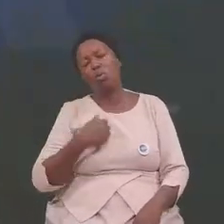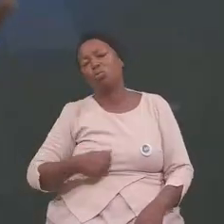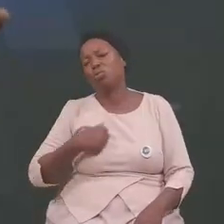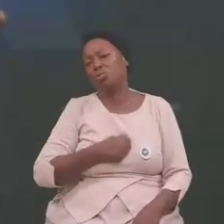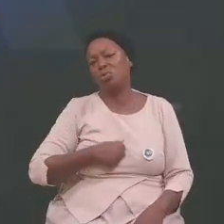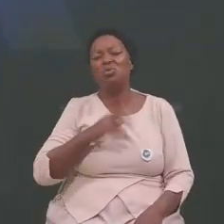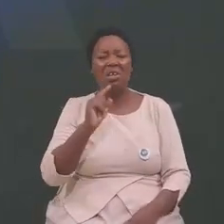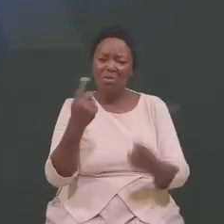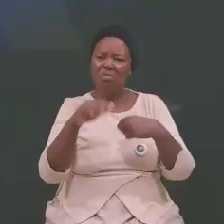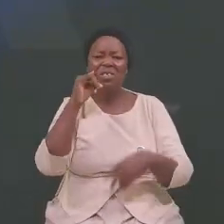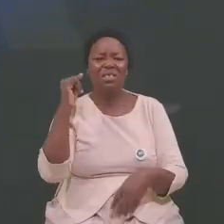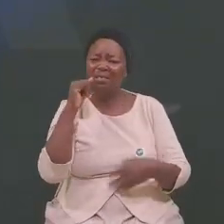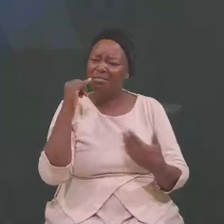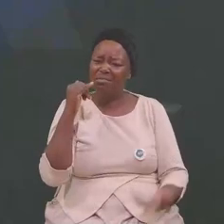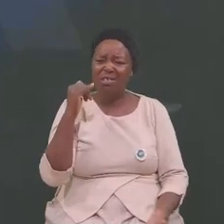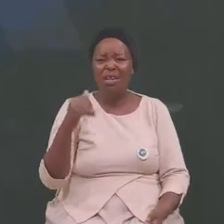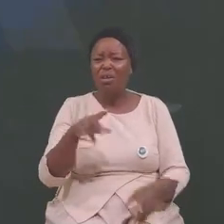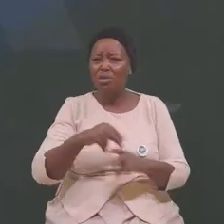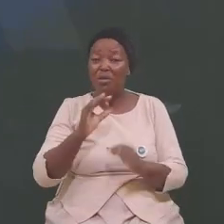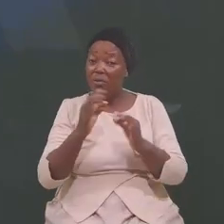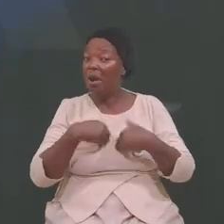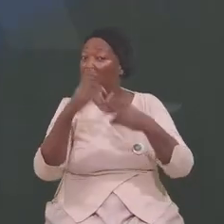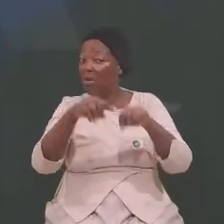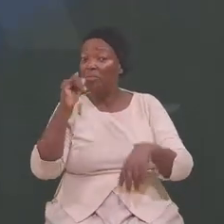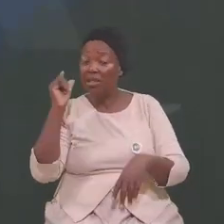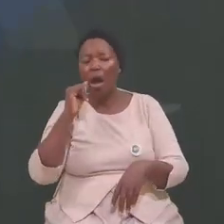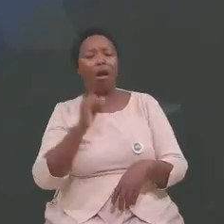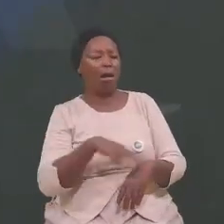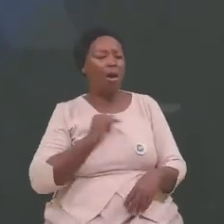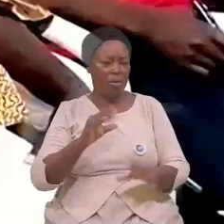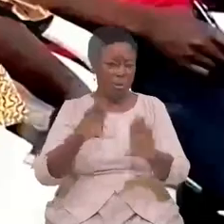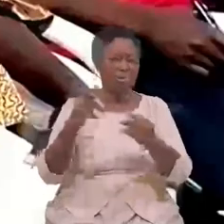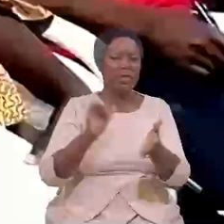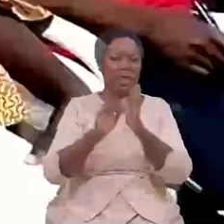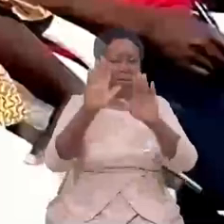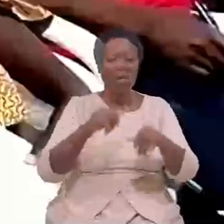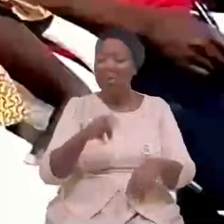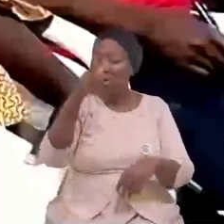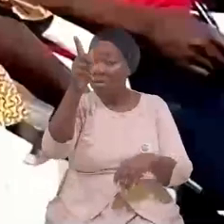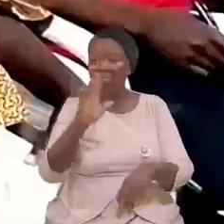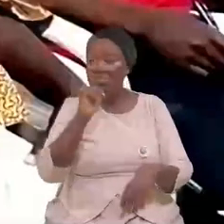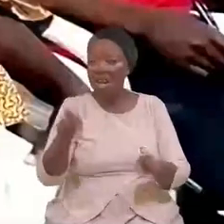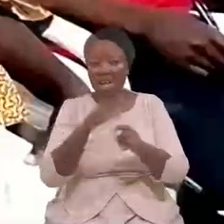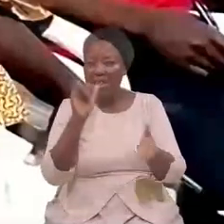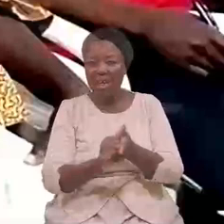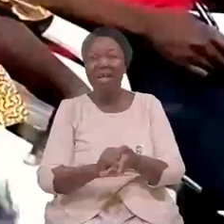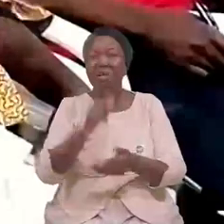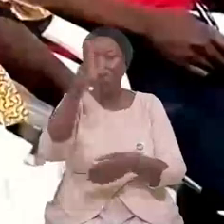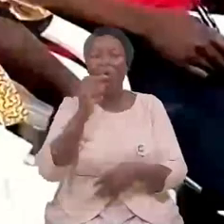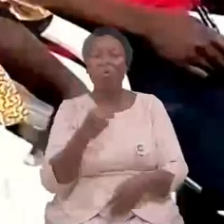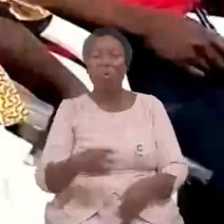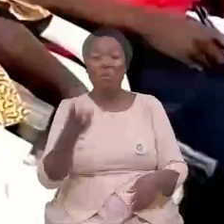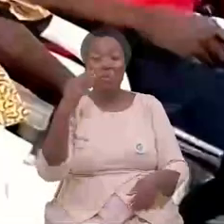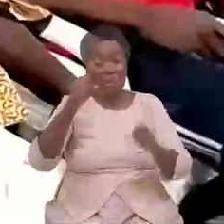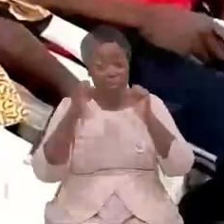venir hier. Hein? Si tu étais venu hier, oh Dieu était puissant hier. Mais tu